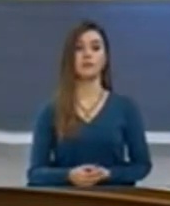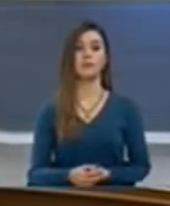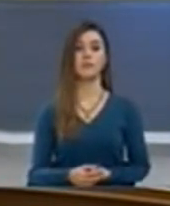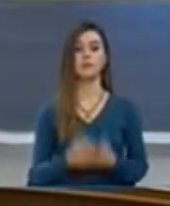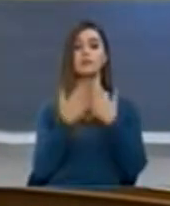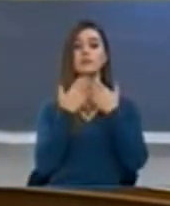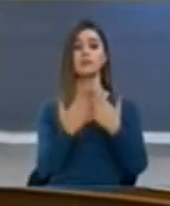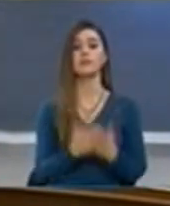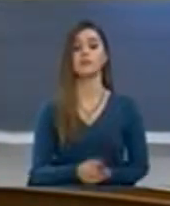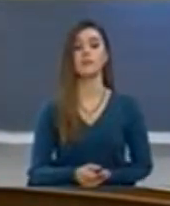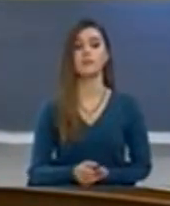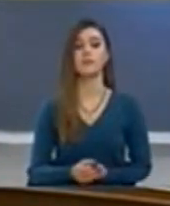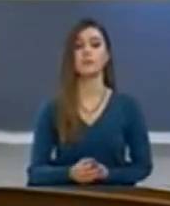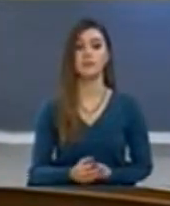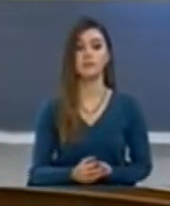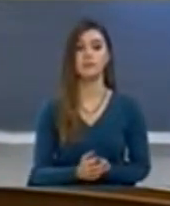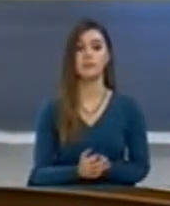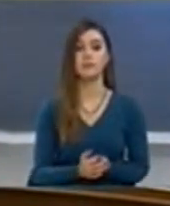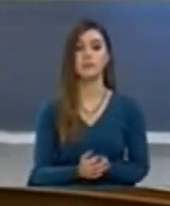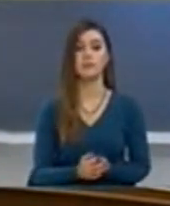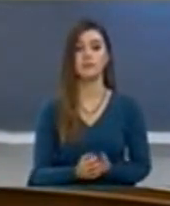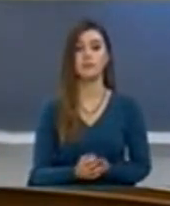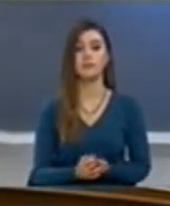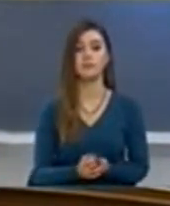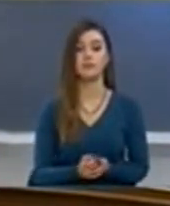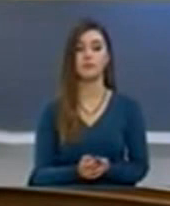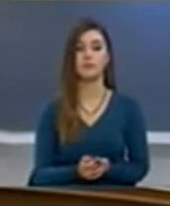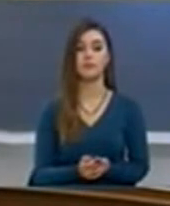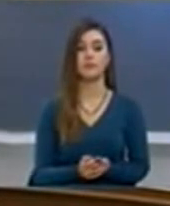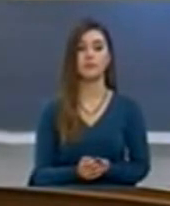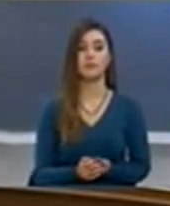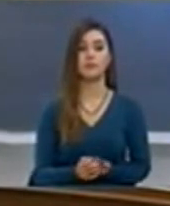Faleminderit Kryesus, Kryeministër, Ministra Deputet.